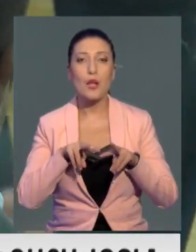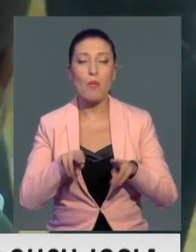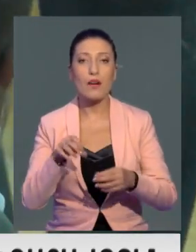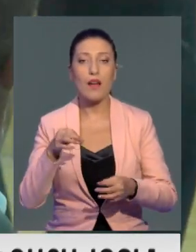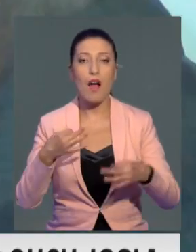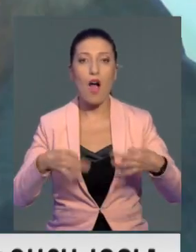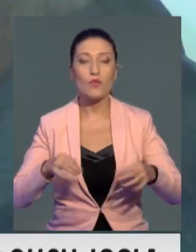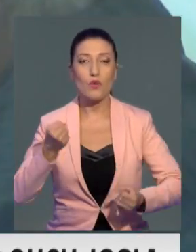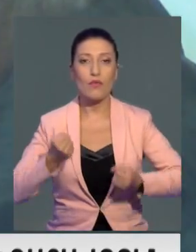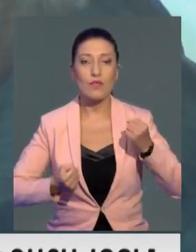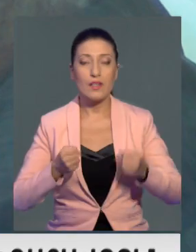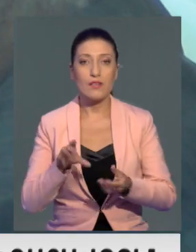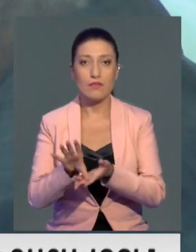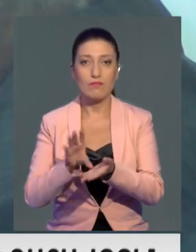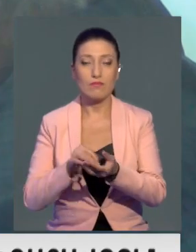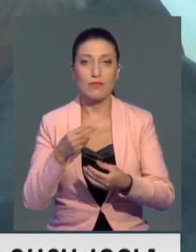վարելու,